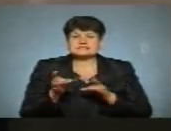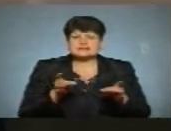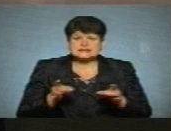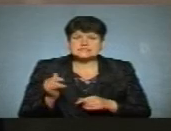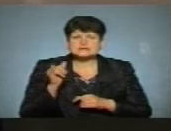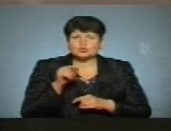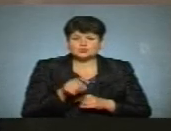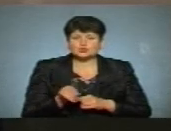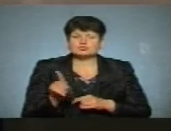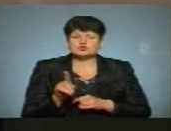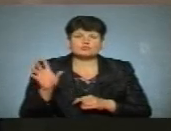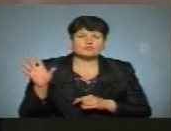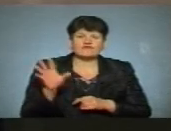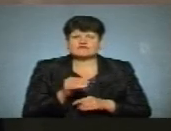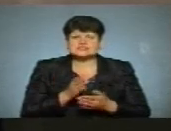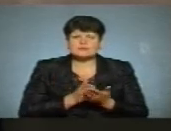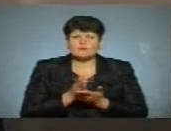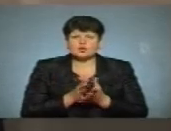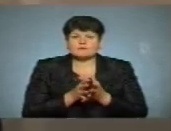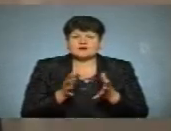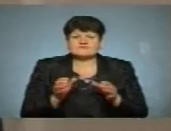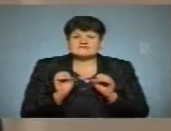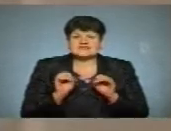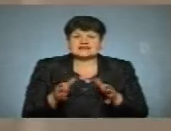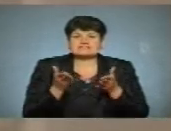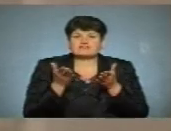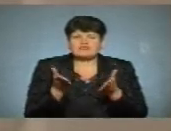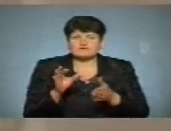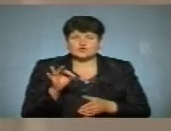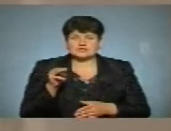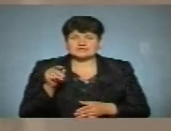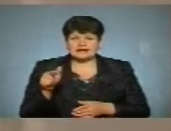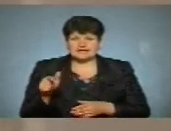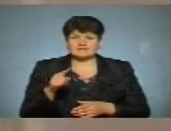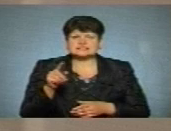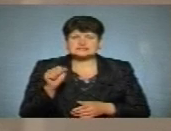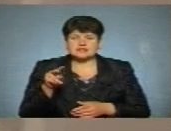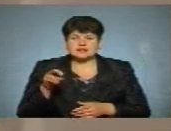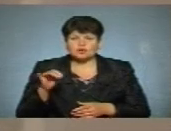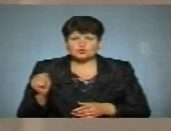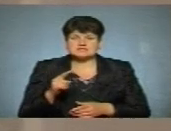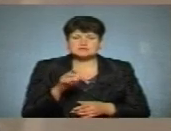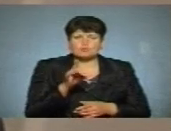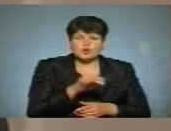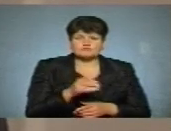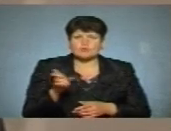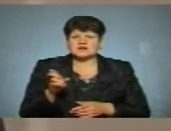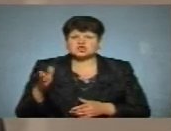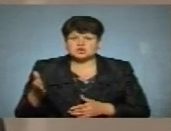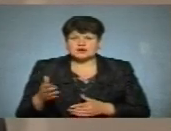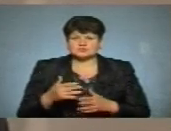тому, що всі послуги по максимуму передати вам в ОТГ. В Залозецьку, в Зборівську, в Бережанську, в